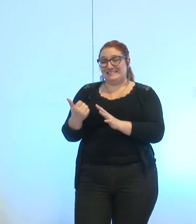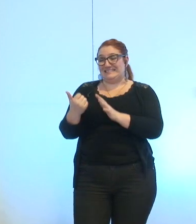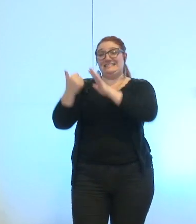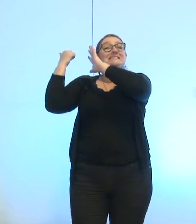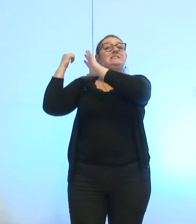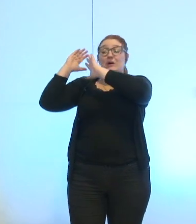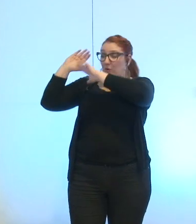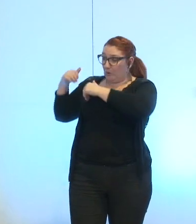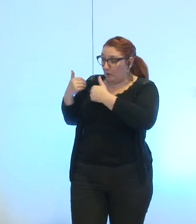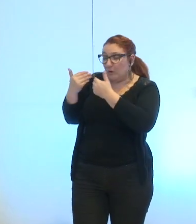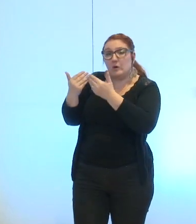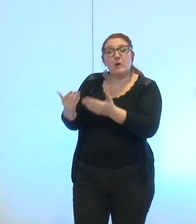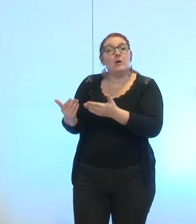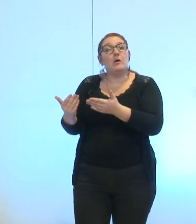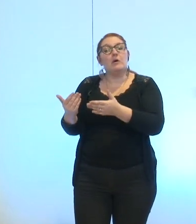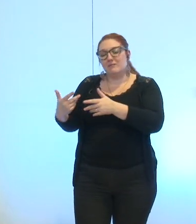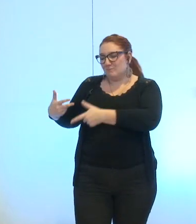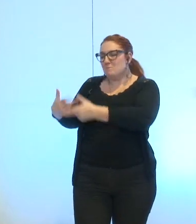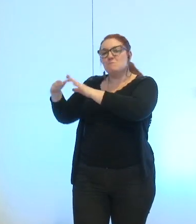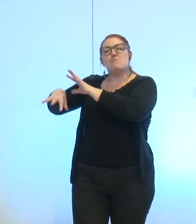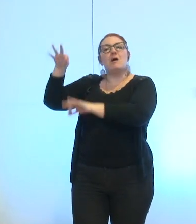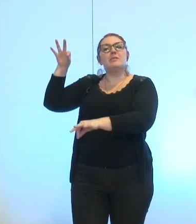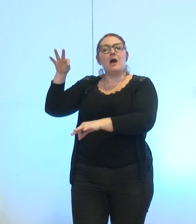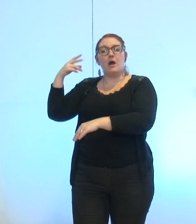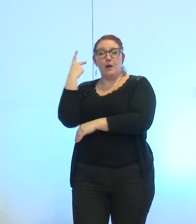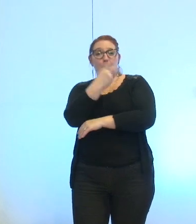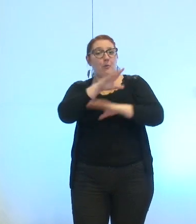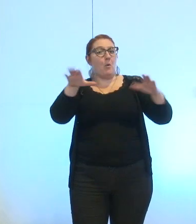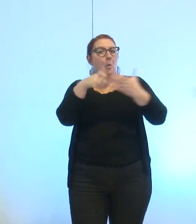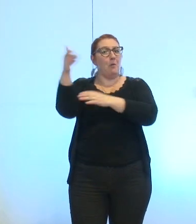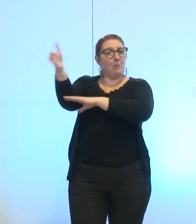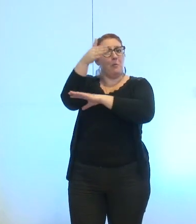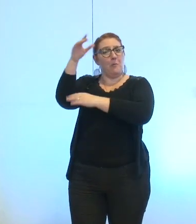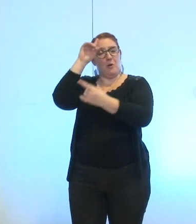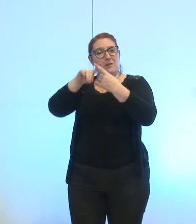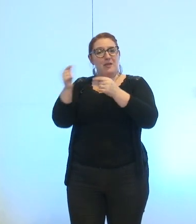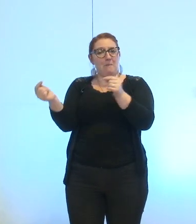années le porte-parole de votre groupe pour tous les débats